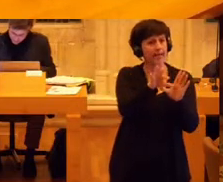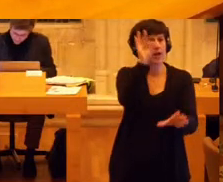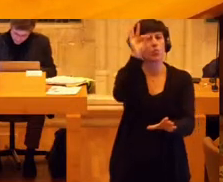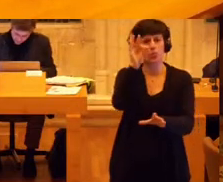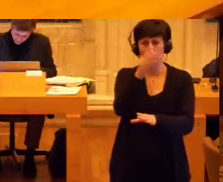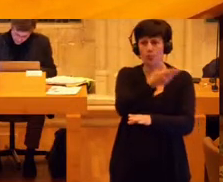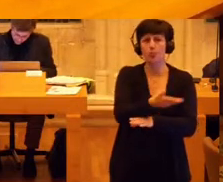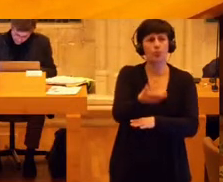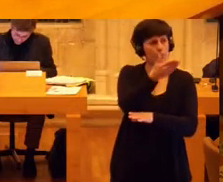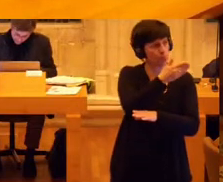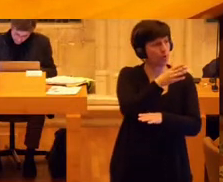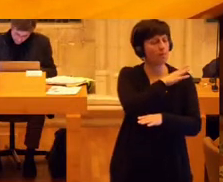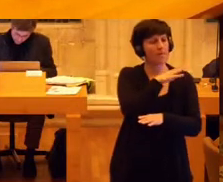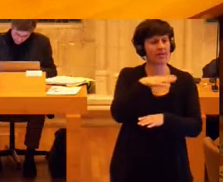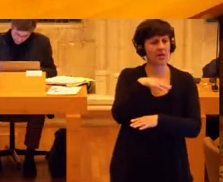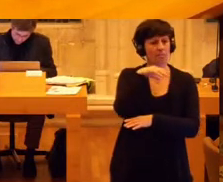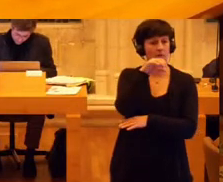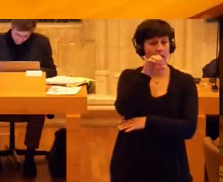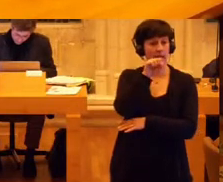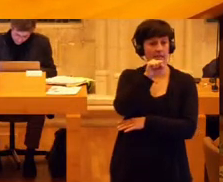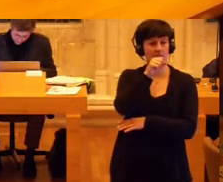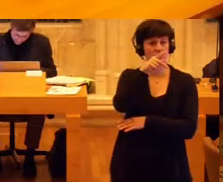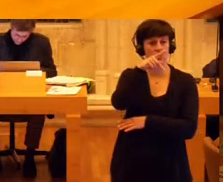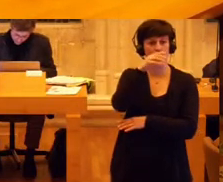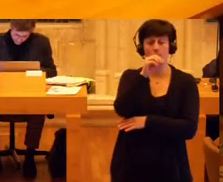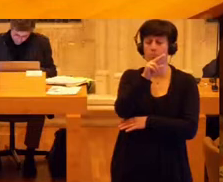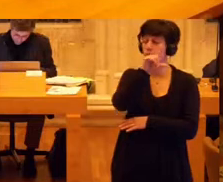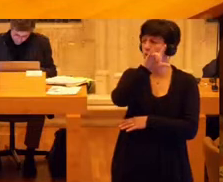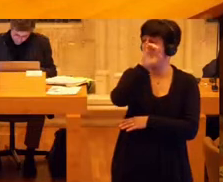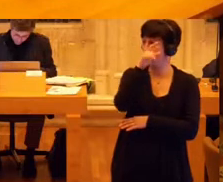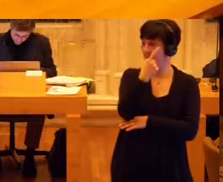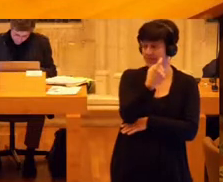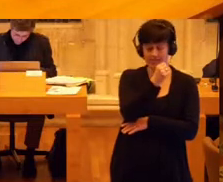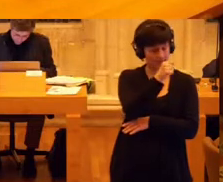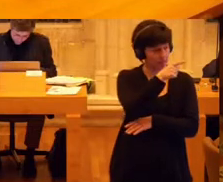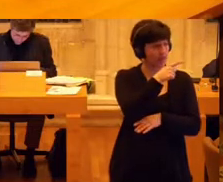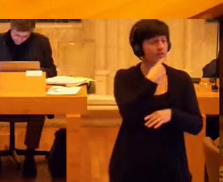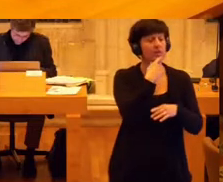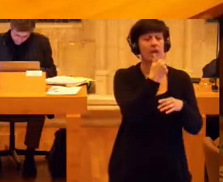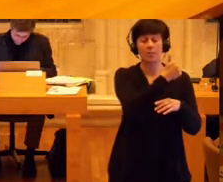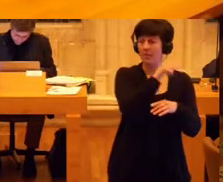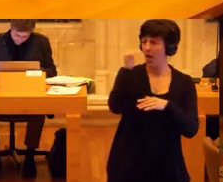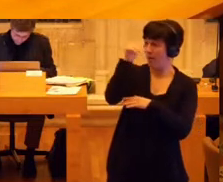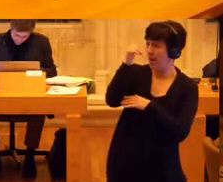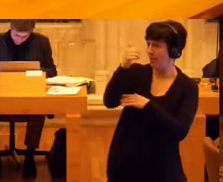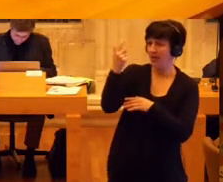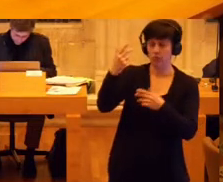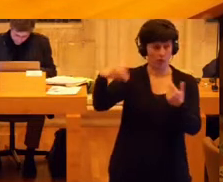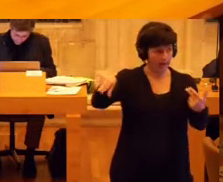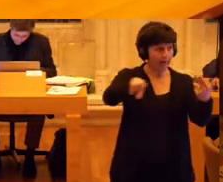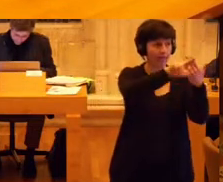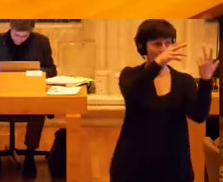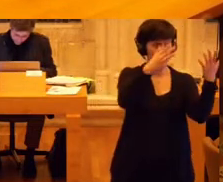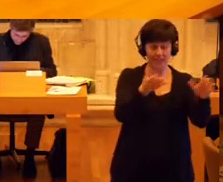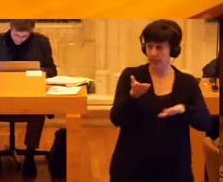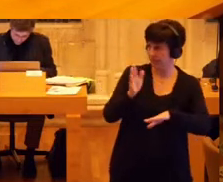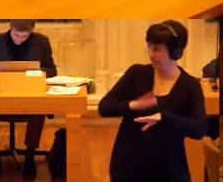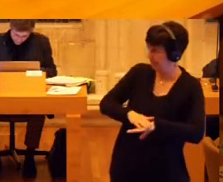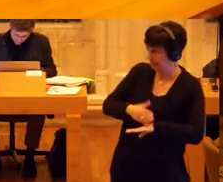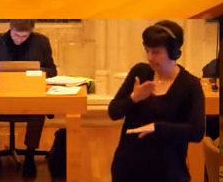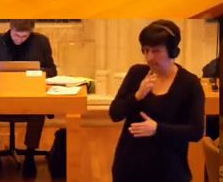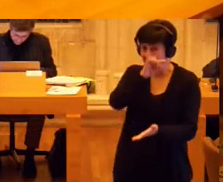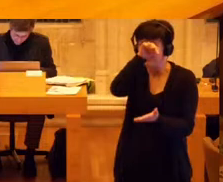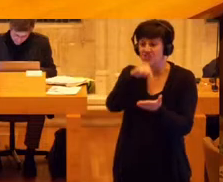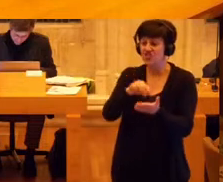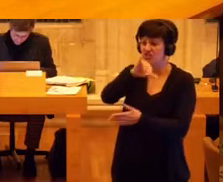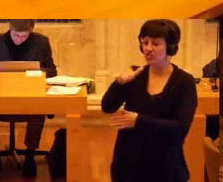Mme Mespoulès et que des réponses ont été apportées. Mais aujourd'hui se pose la question du devenir du site